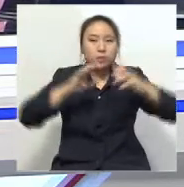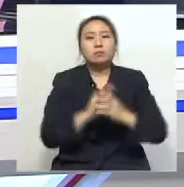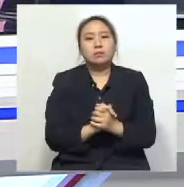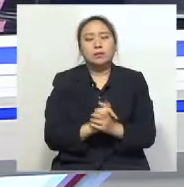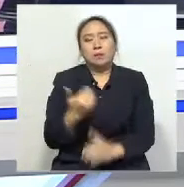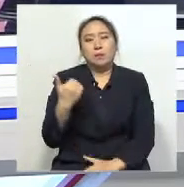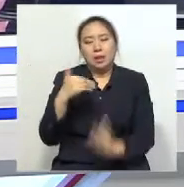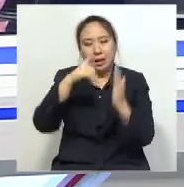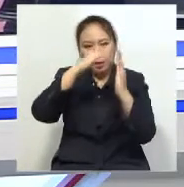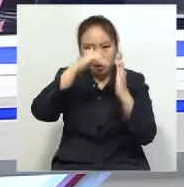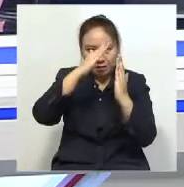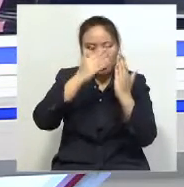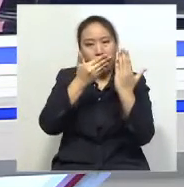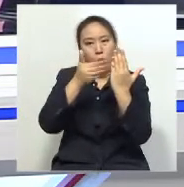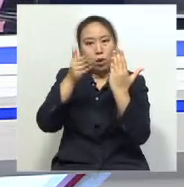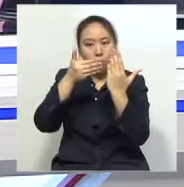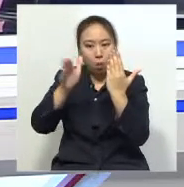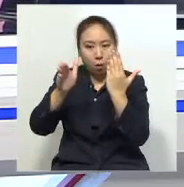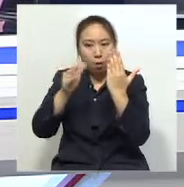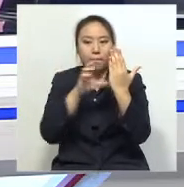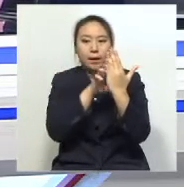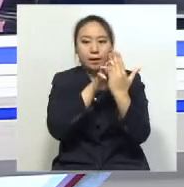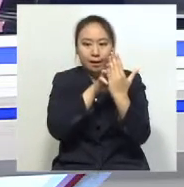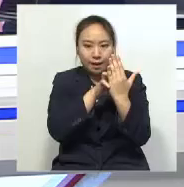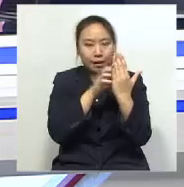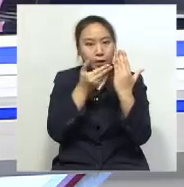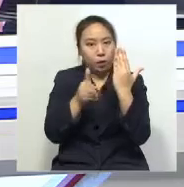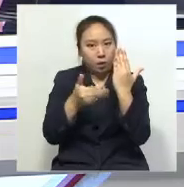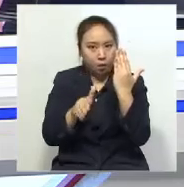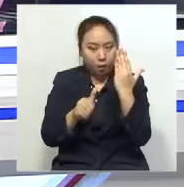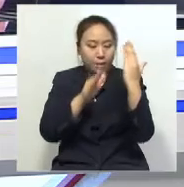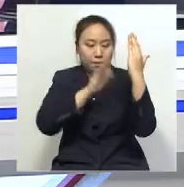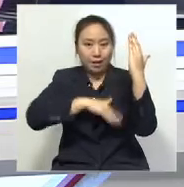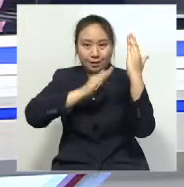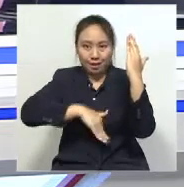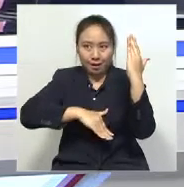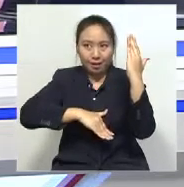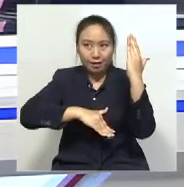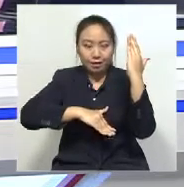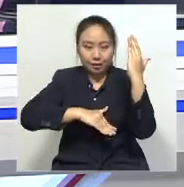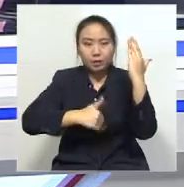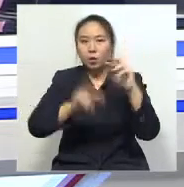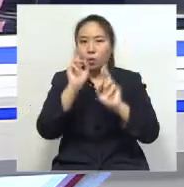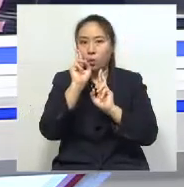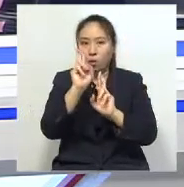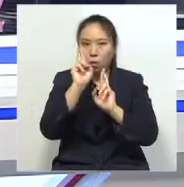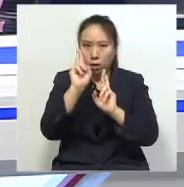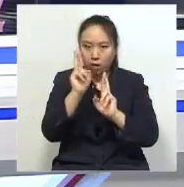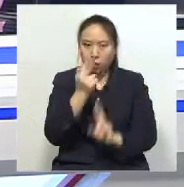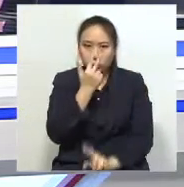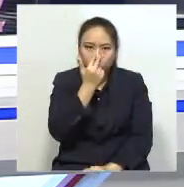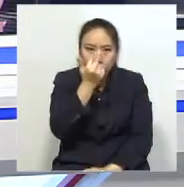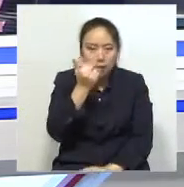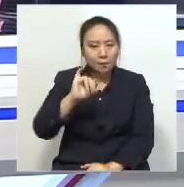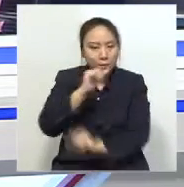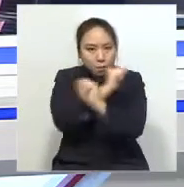หลกหลักมีทั้งในผักเหนือผาตวนออกเชรงผ้ากลางภาตวนออกรồมไปถภาคใต้ด้วยที่ต้องเฝ้าร่ว่างผลกระท